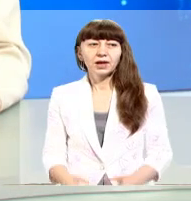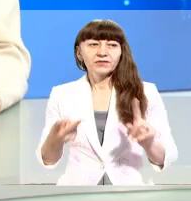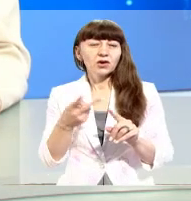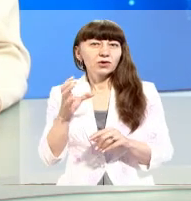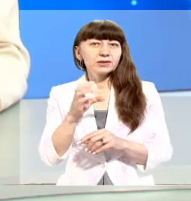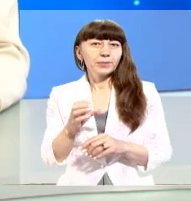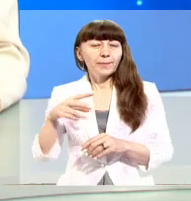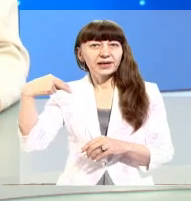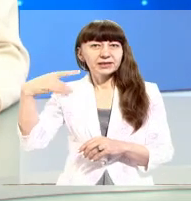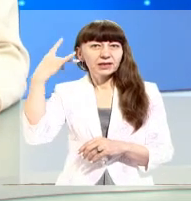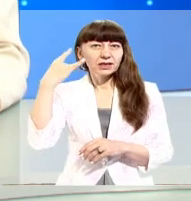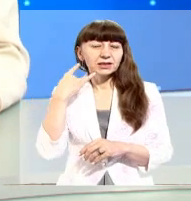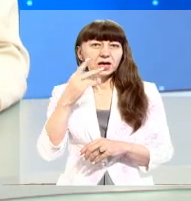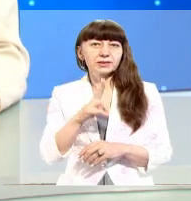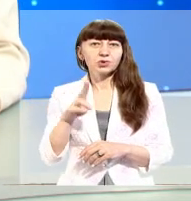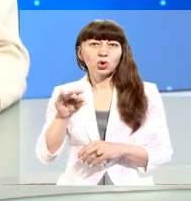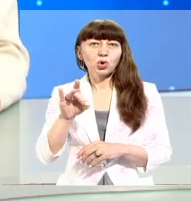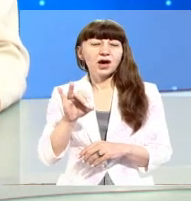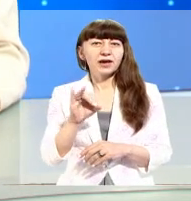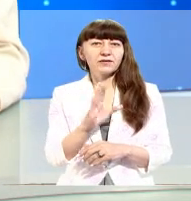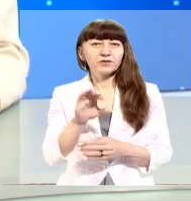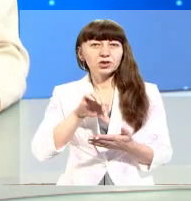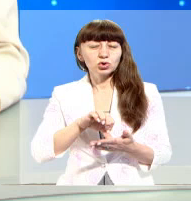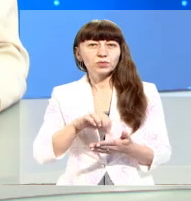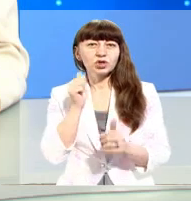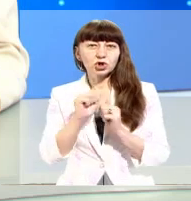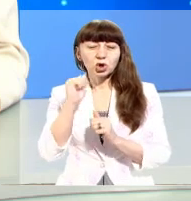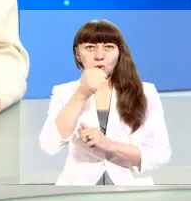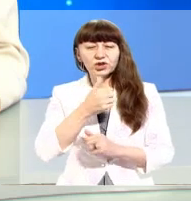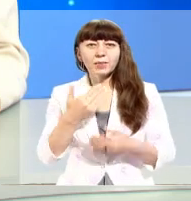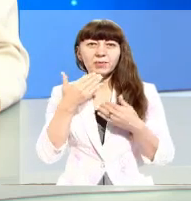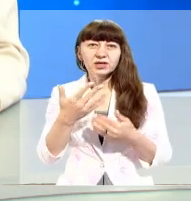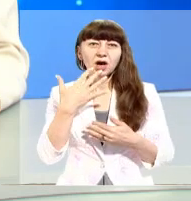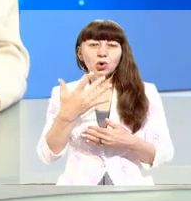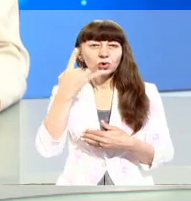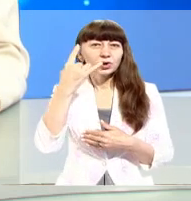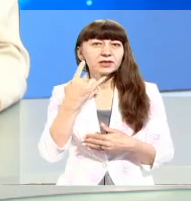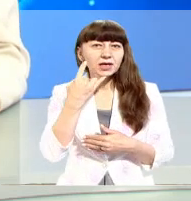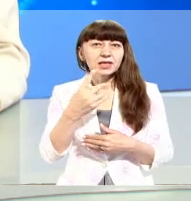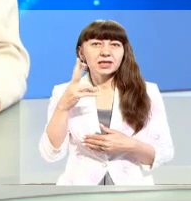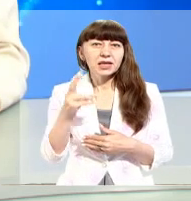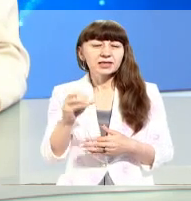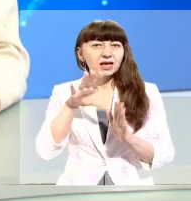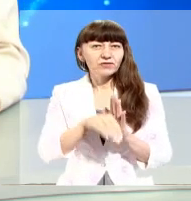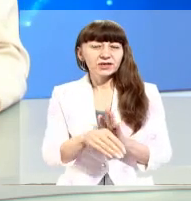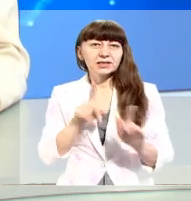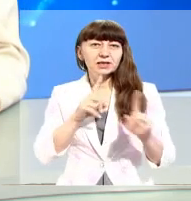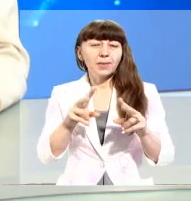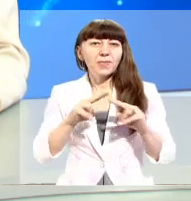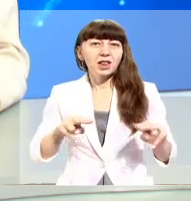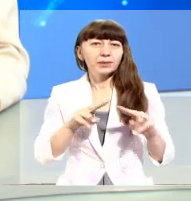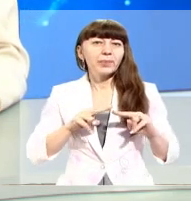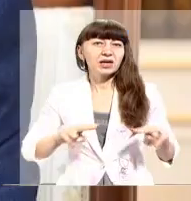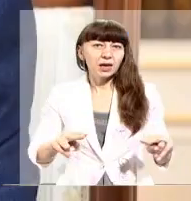2 сентября глава государства Касым-Жомарт Токаев выступит с ежегодным посланием народу Казахстана на совместном заседании палат